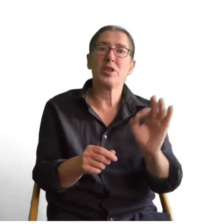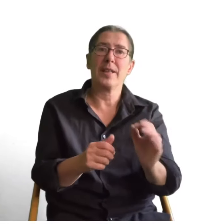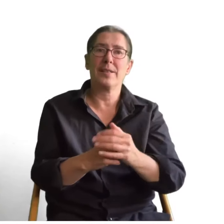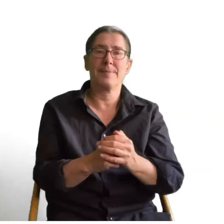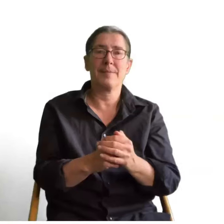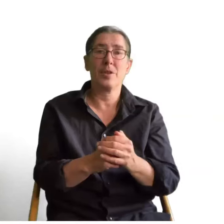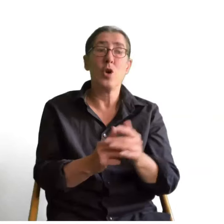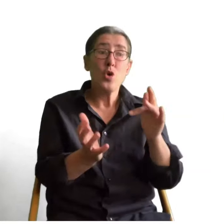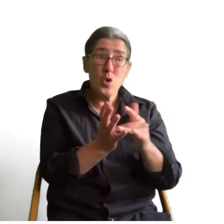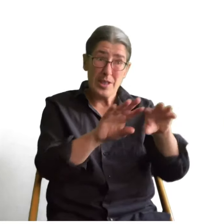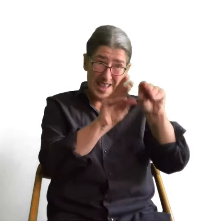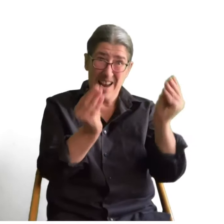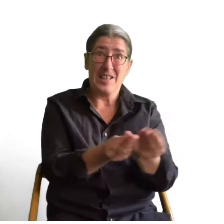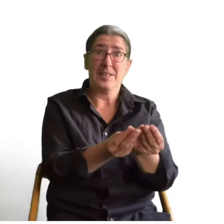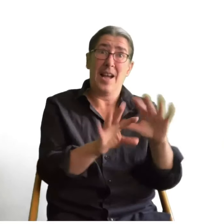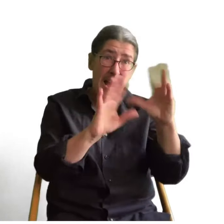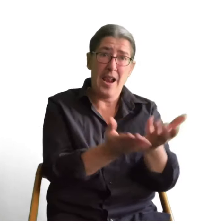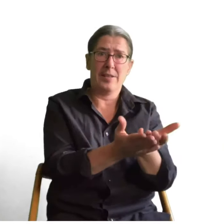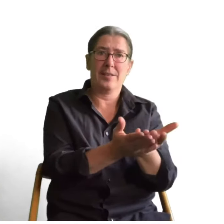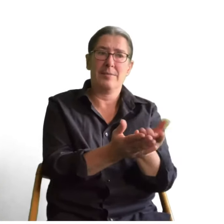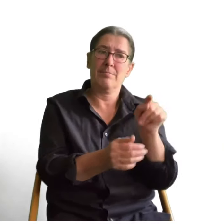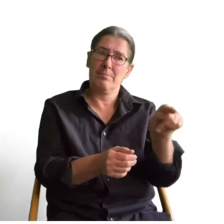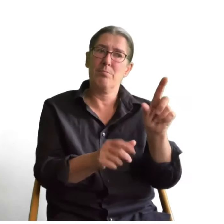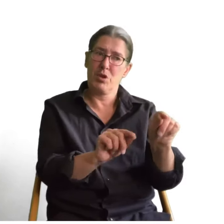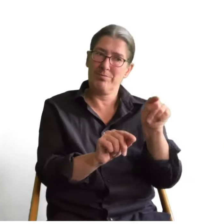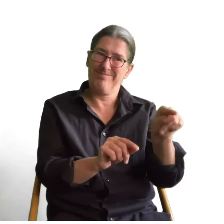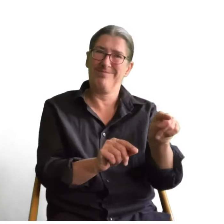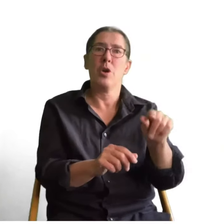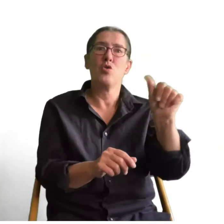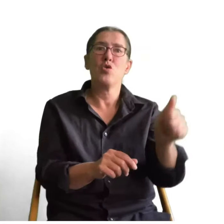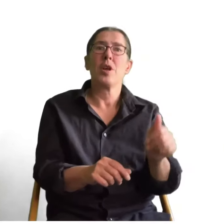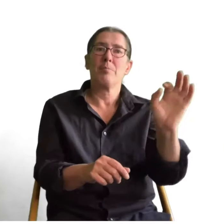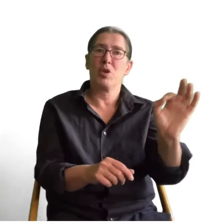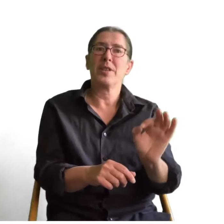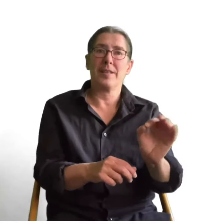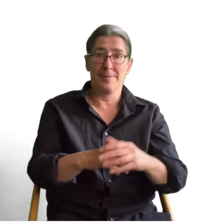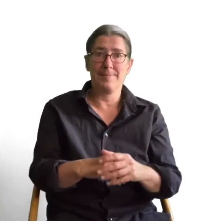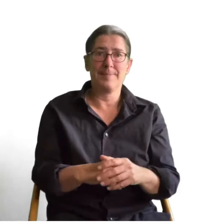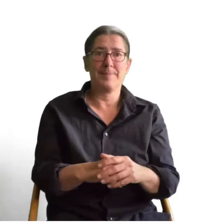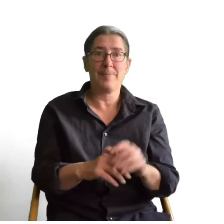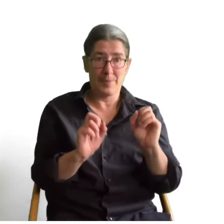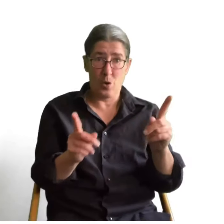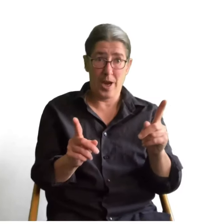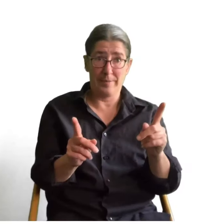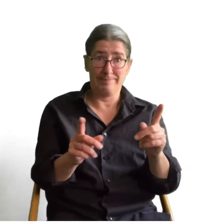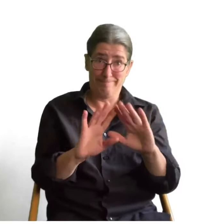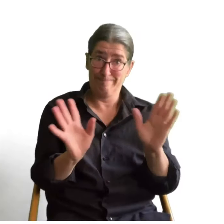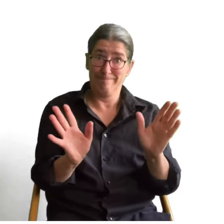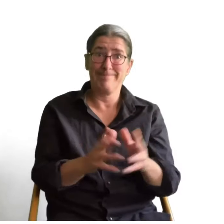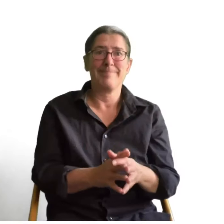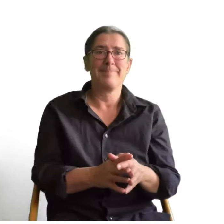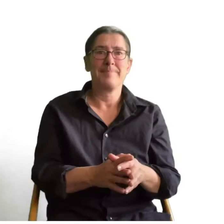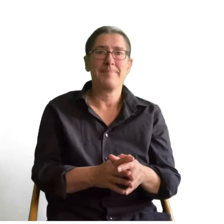als Prozent. Und weil es ja mein Ganzes ist, sind das 100%. Okay,